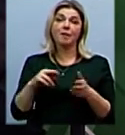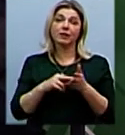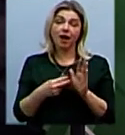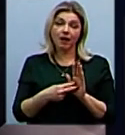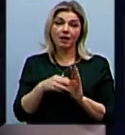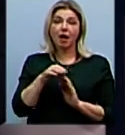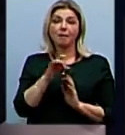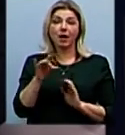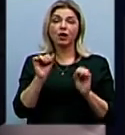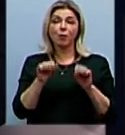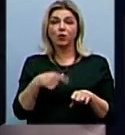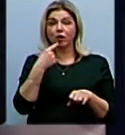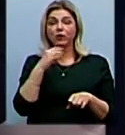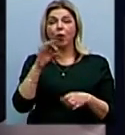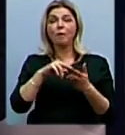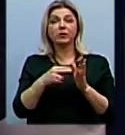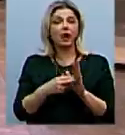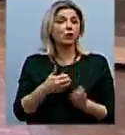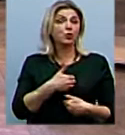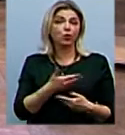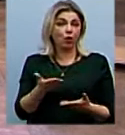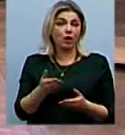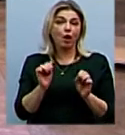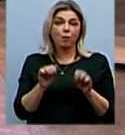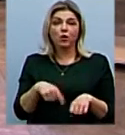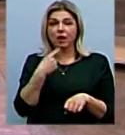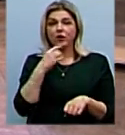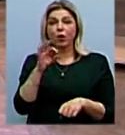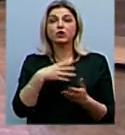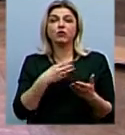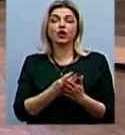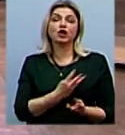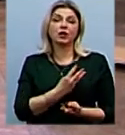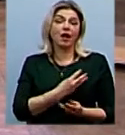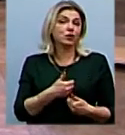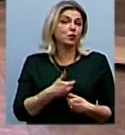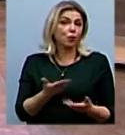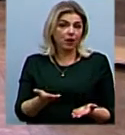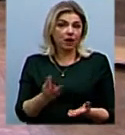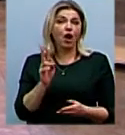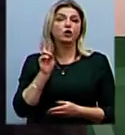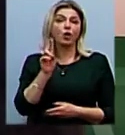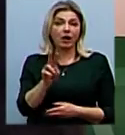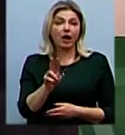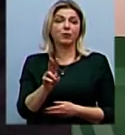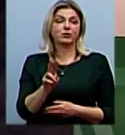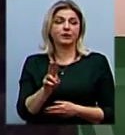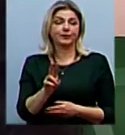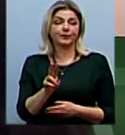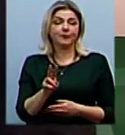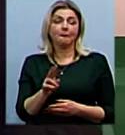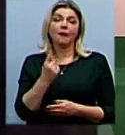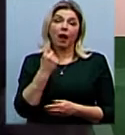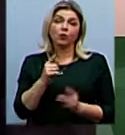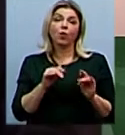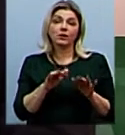планах сколько угодно, и мы можем говорить о своих желаниях сколько угодно, троллейбусная линия, ну, Корабельный район. И еще справа